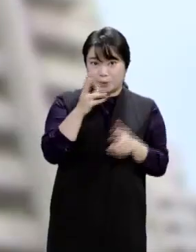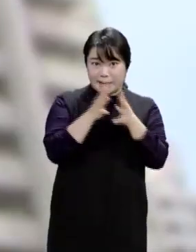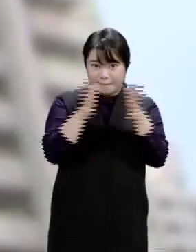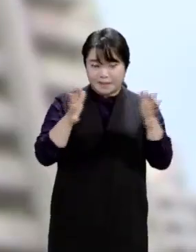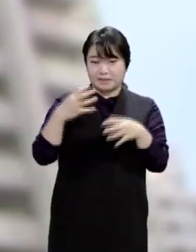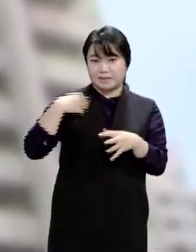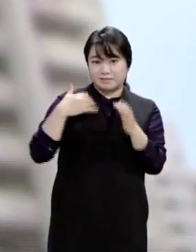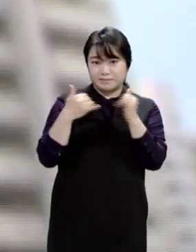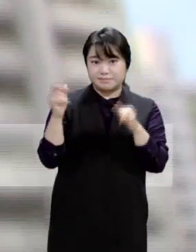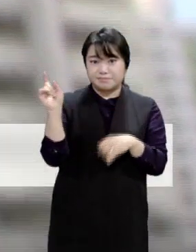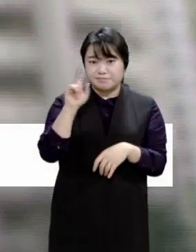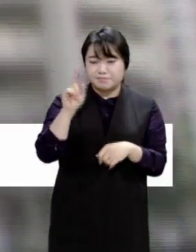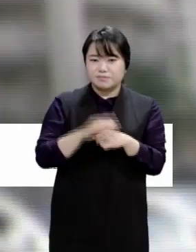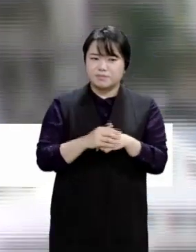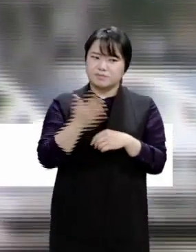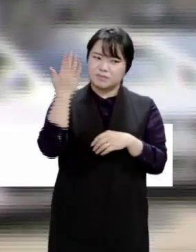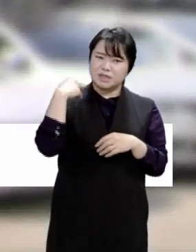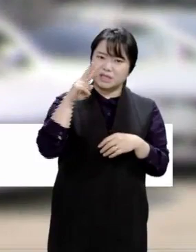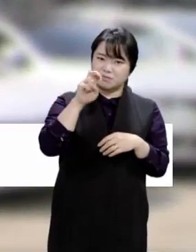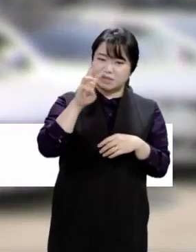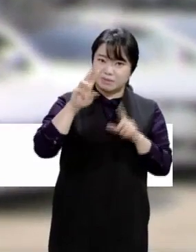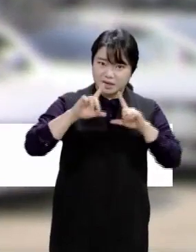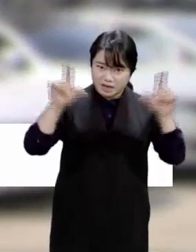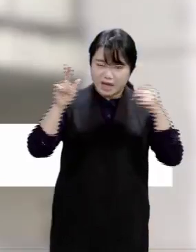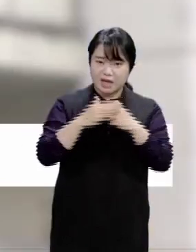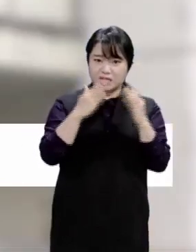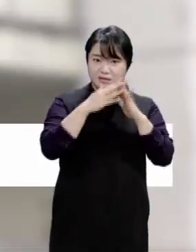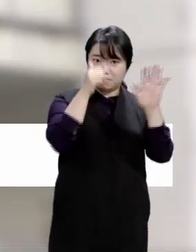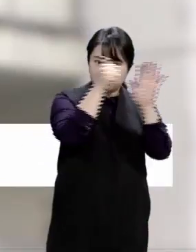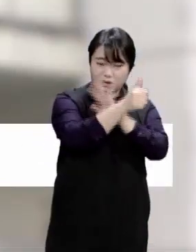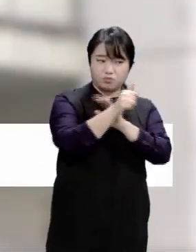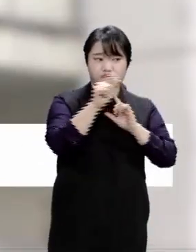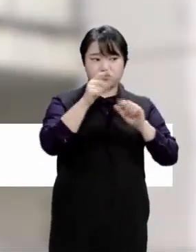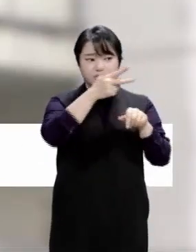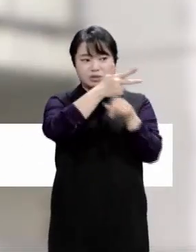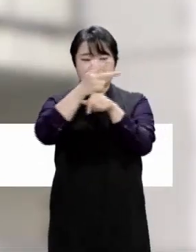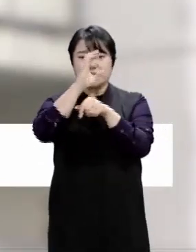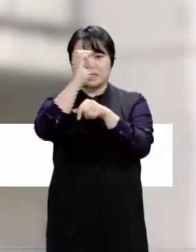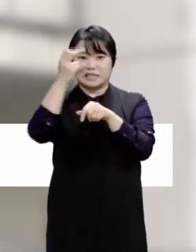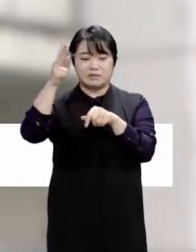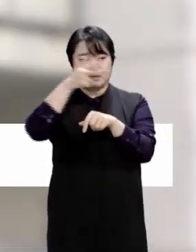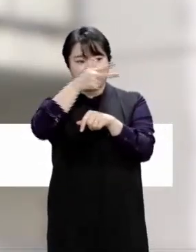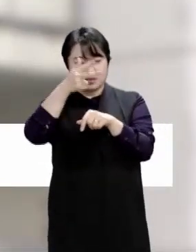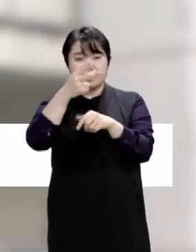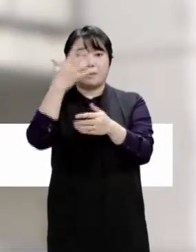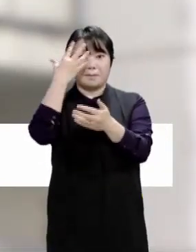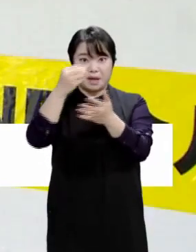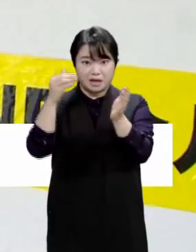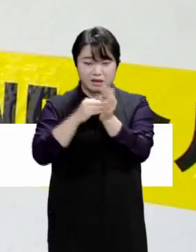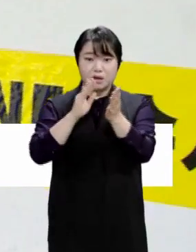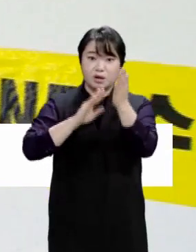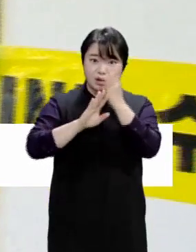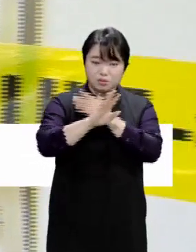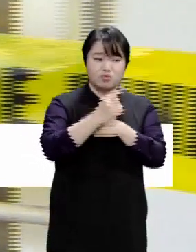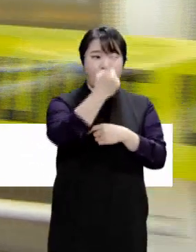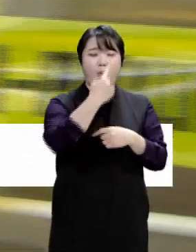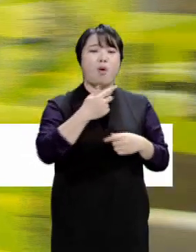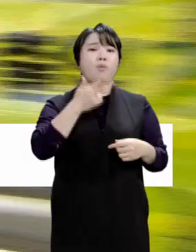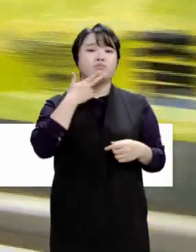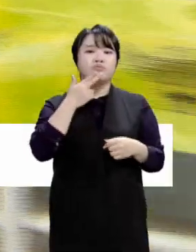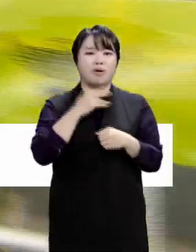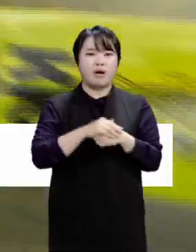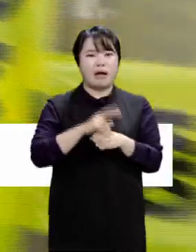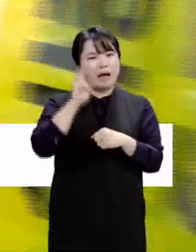아파트 관계자는 A씨가 지난 23일 피해자들의 집에 방문하는 모습이 CCTV에 찍혀 있다며 그 뒤로 밖에 나온 흔적이